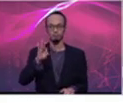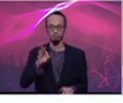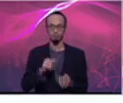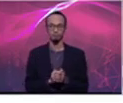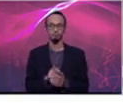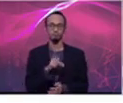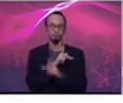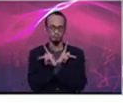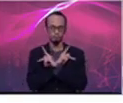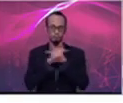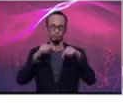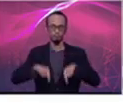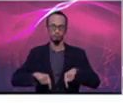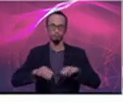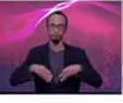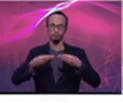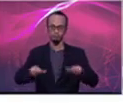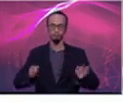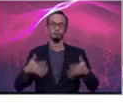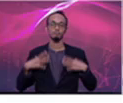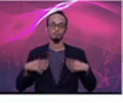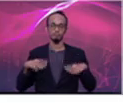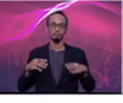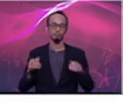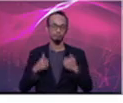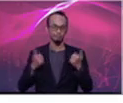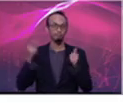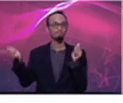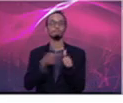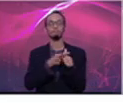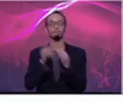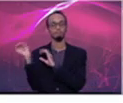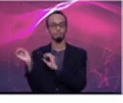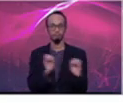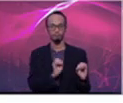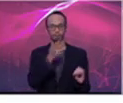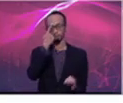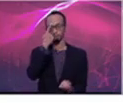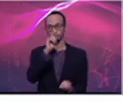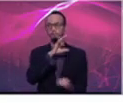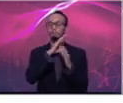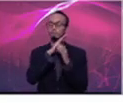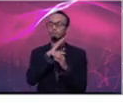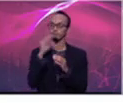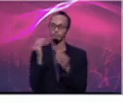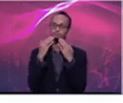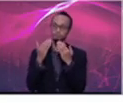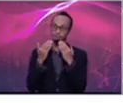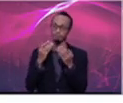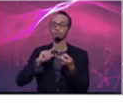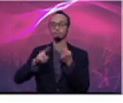Madani Yapim iaitu pemberian baju raya ini adalah pertama kali yang kita lakukan dan terima kasihlah kepada